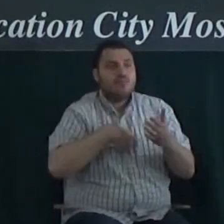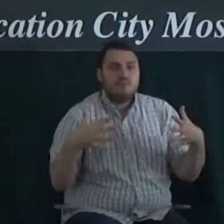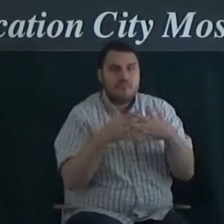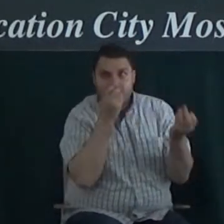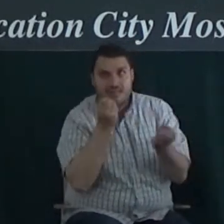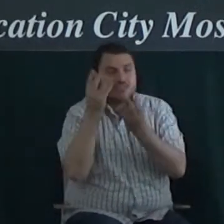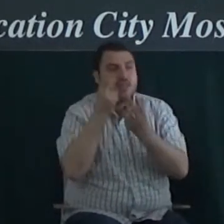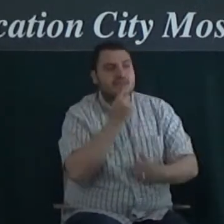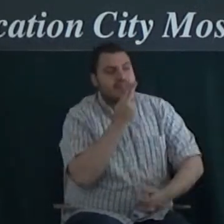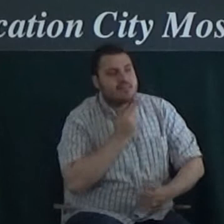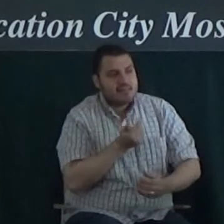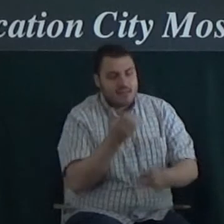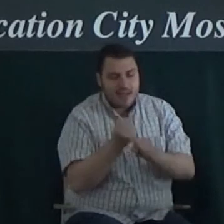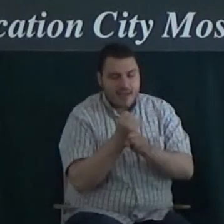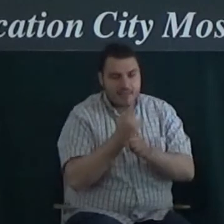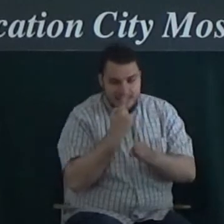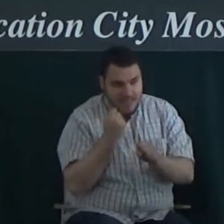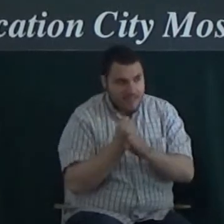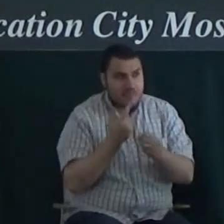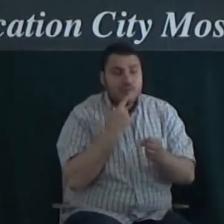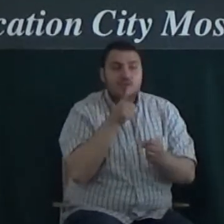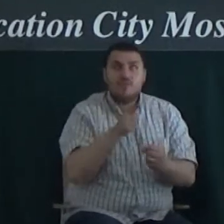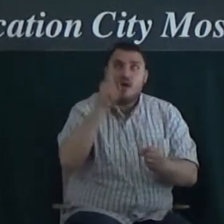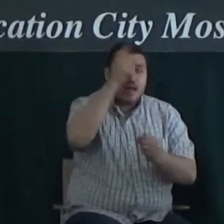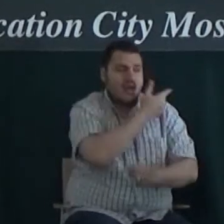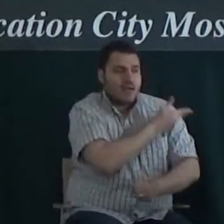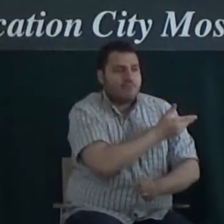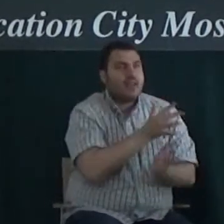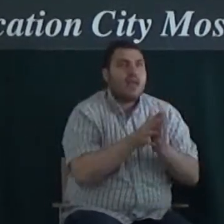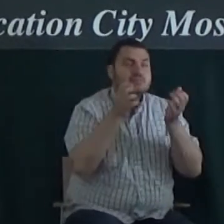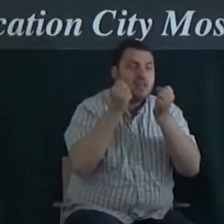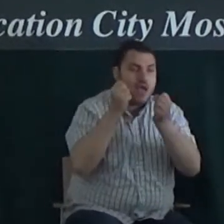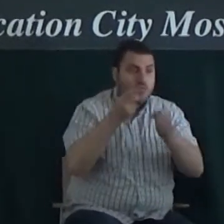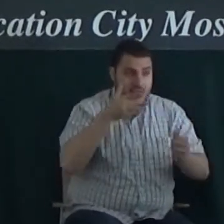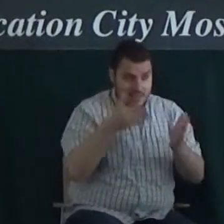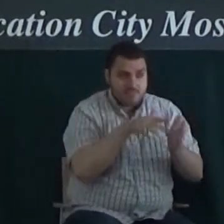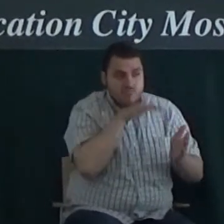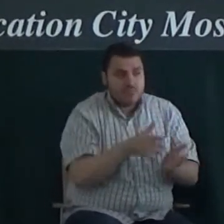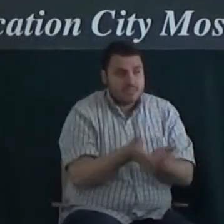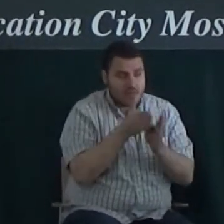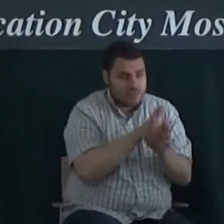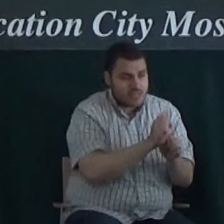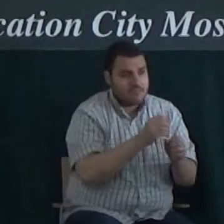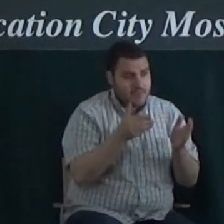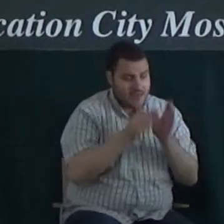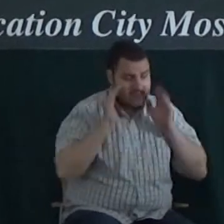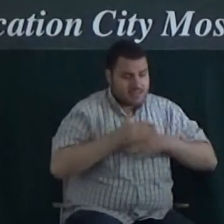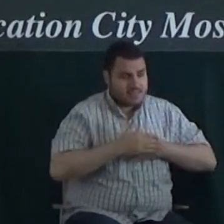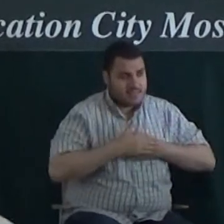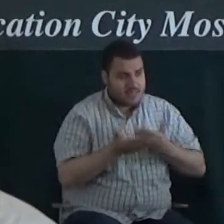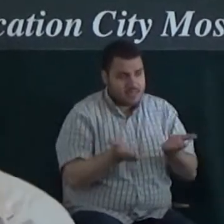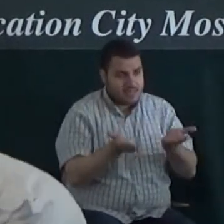يا عزيز يا غفار. سبحان ربك رب العزة عما يصفون، وسلام على المرسلين، والحمد لله رب